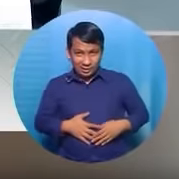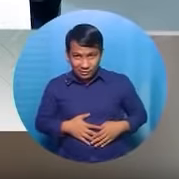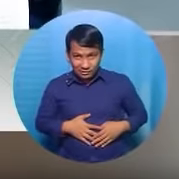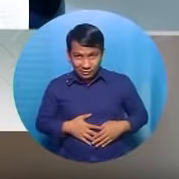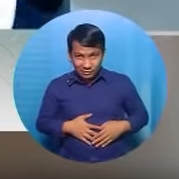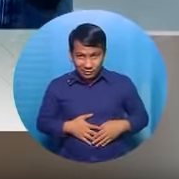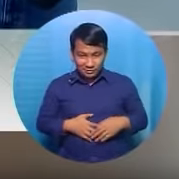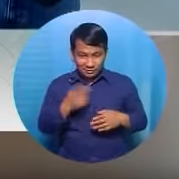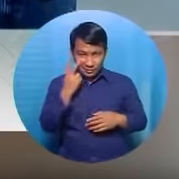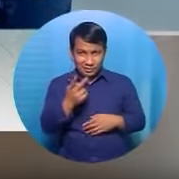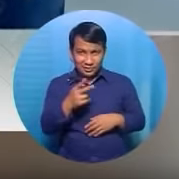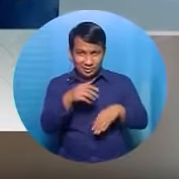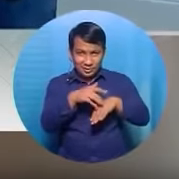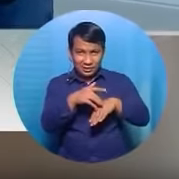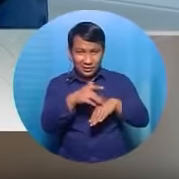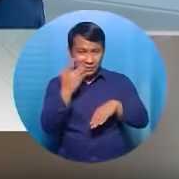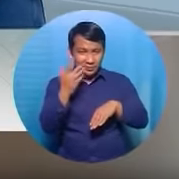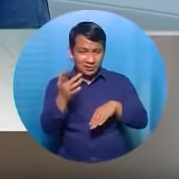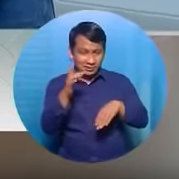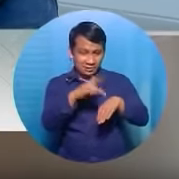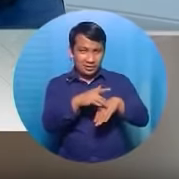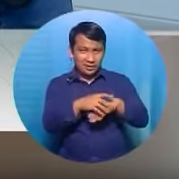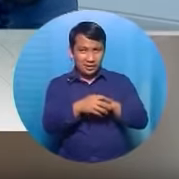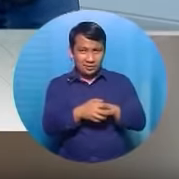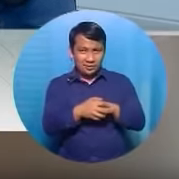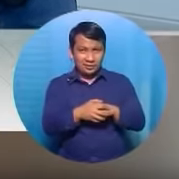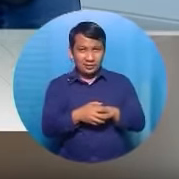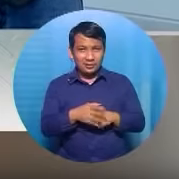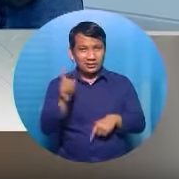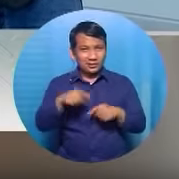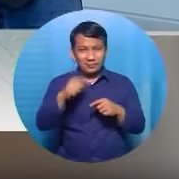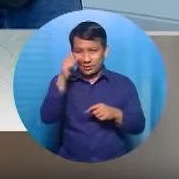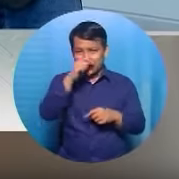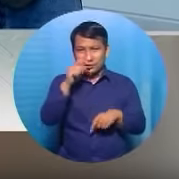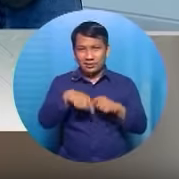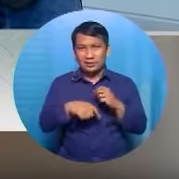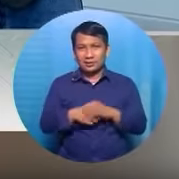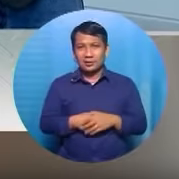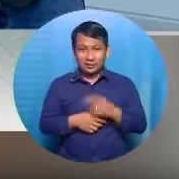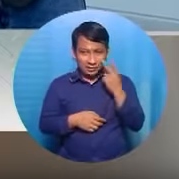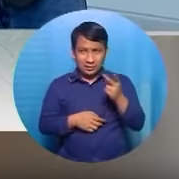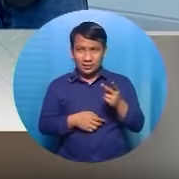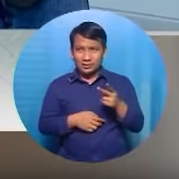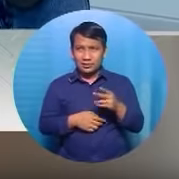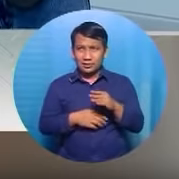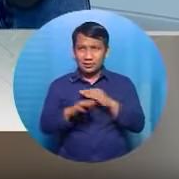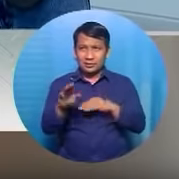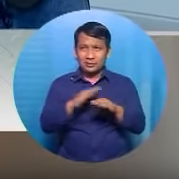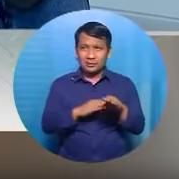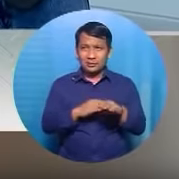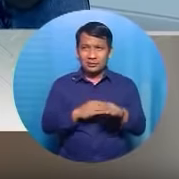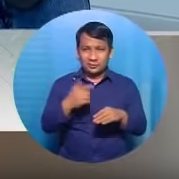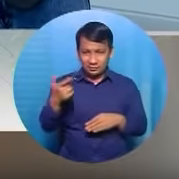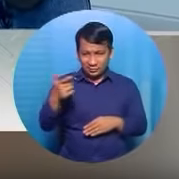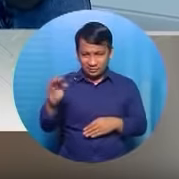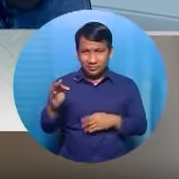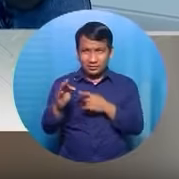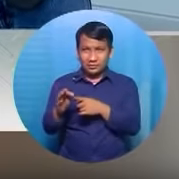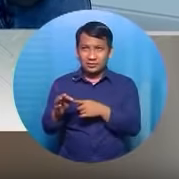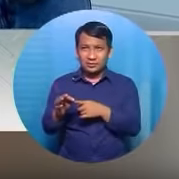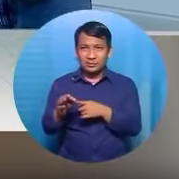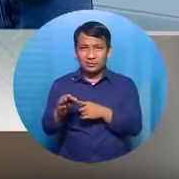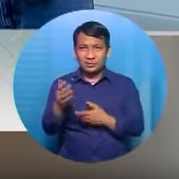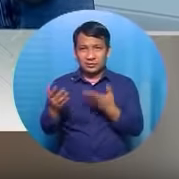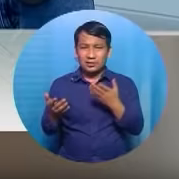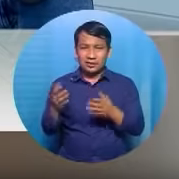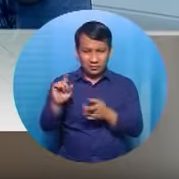atubangan. Naintindi mo yan doon sa nakaintindi ng Bisaya? Sige, sa Tagalog, bakit di namin tindihan? Sige, oh. Kaya kung ka nag-girlfriend, ka nag-amigo mo lamang,